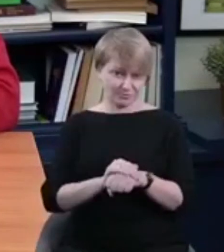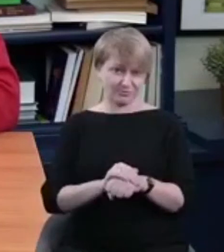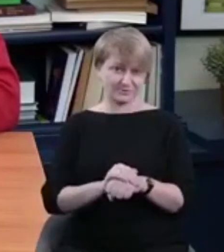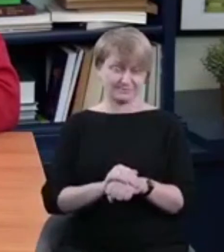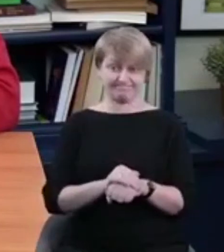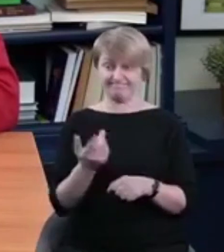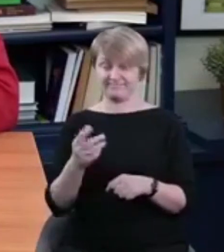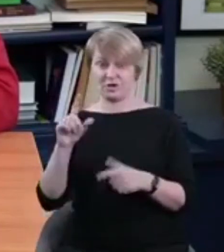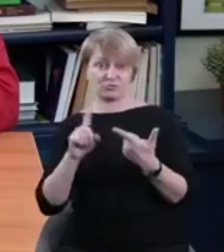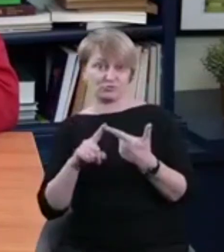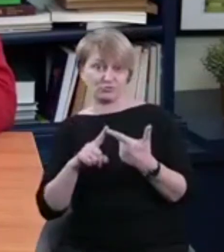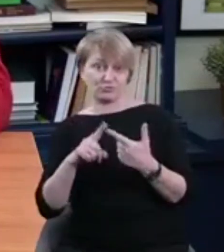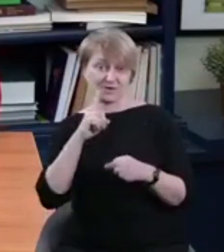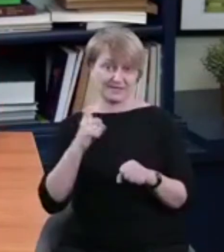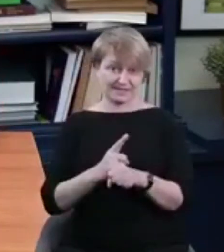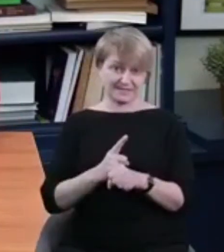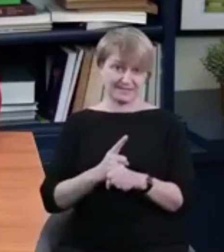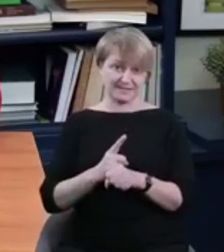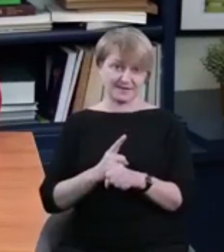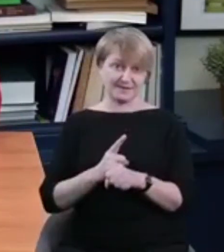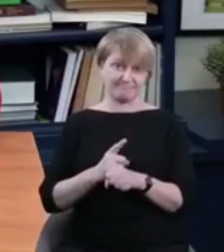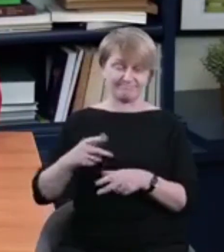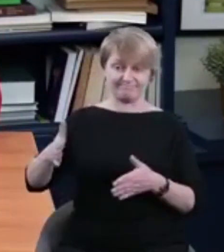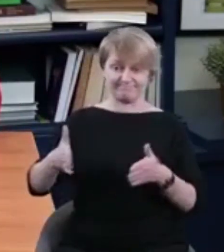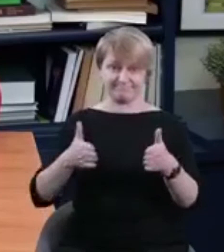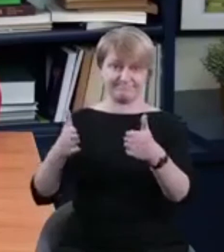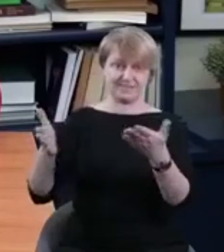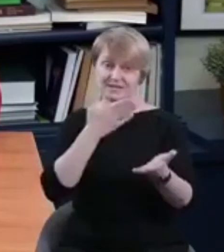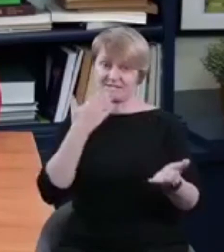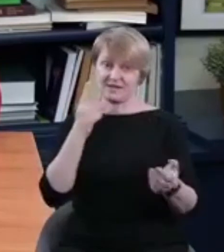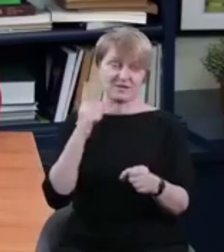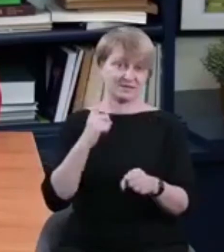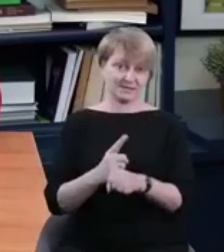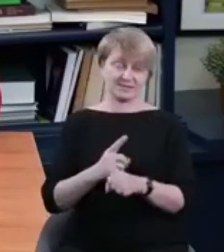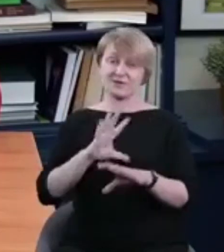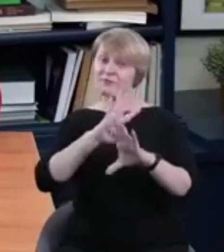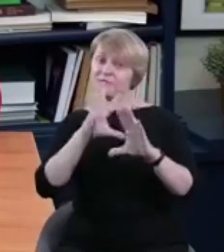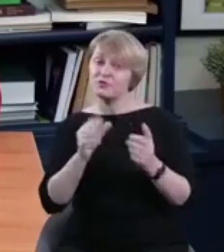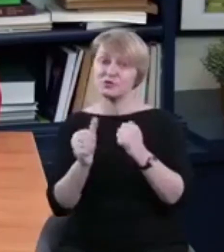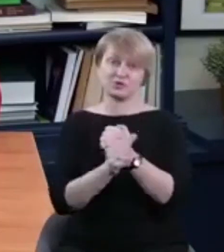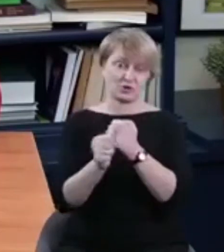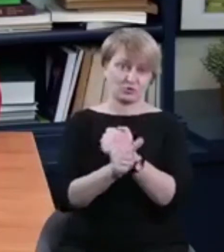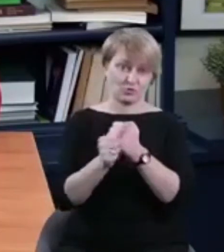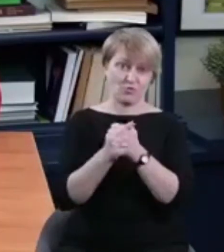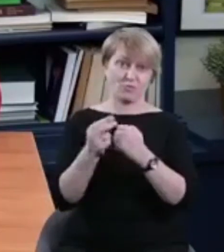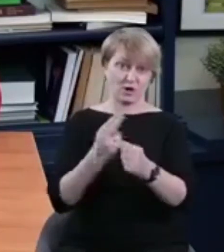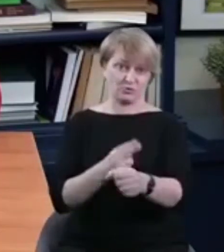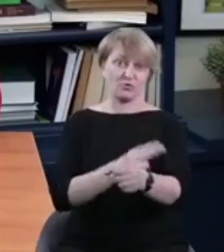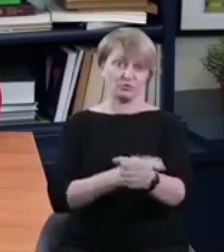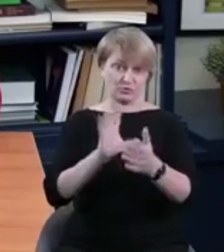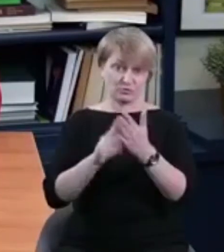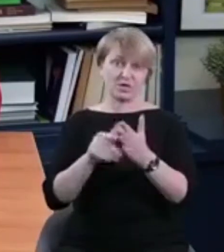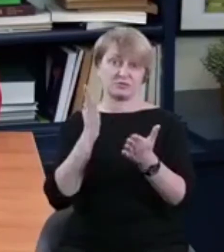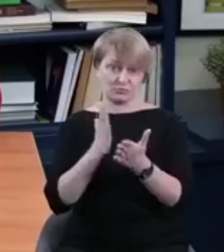bo nie jest to w tej chwili zależne od nas wszelkie wszelkie dokumenty uzupełnienia przedstawiliśmy i myślę